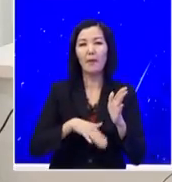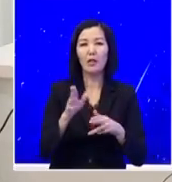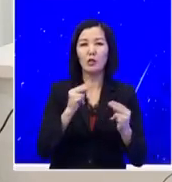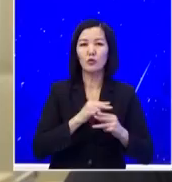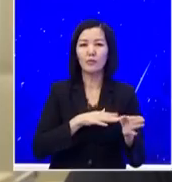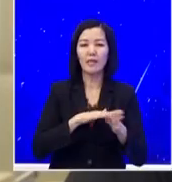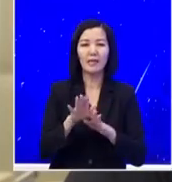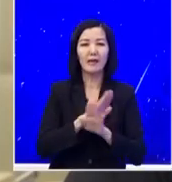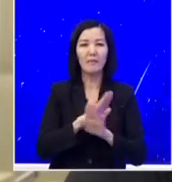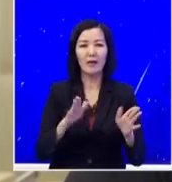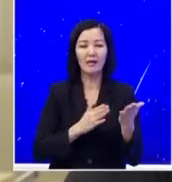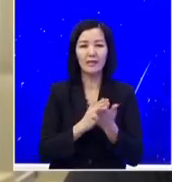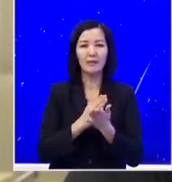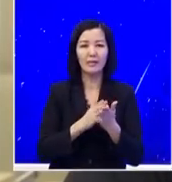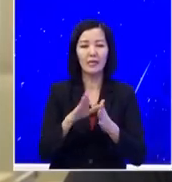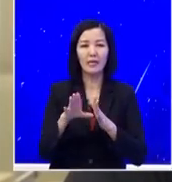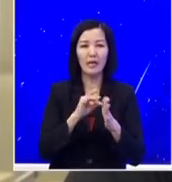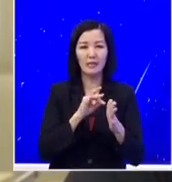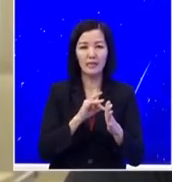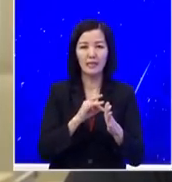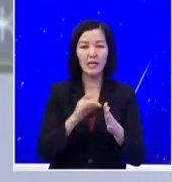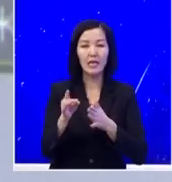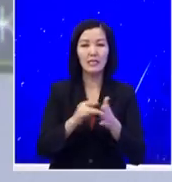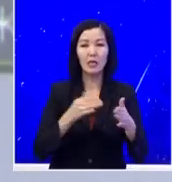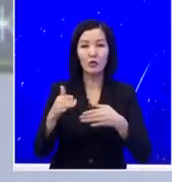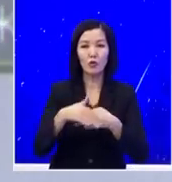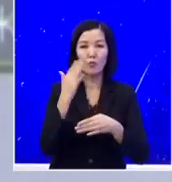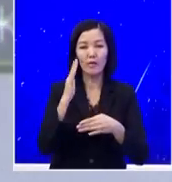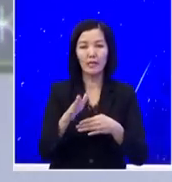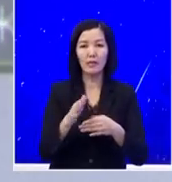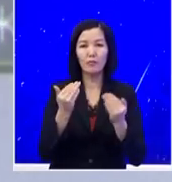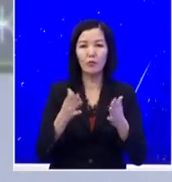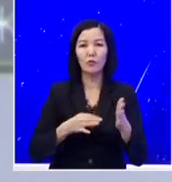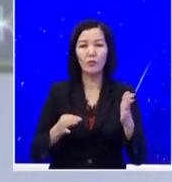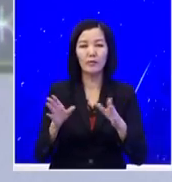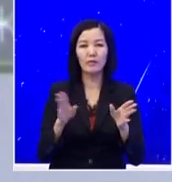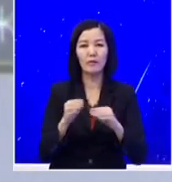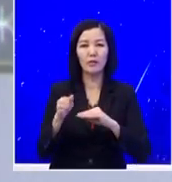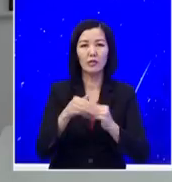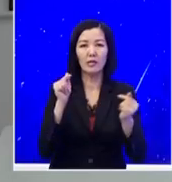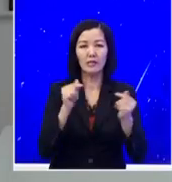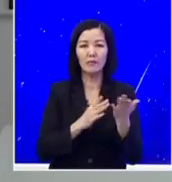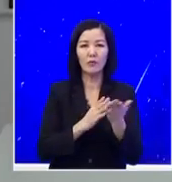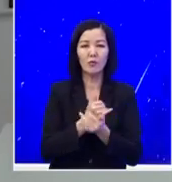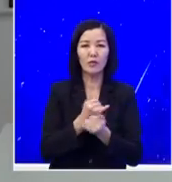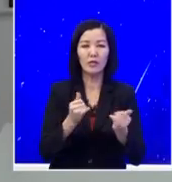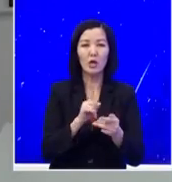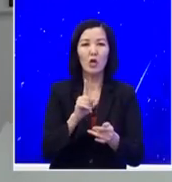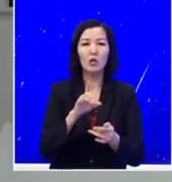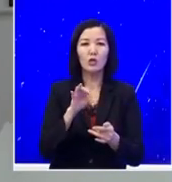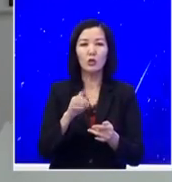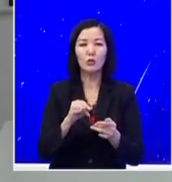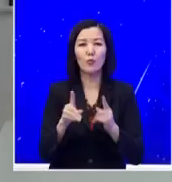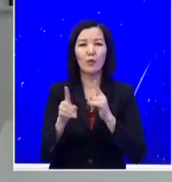жұмыс атқармаған қызметкерлер анықталса, бірден жауапқа тартылады. Бұл туралы облыстық сыбайлас жемқорлыққа қарсы қызмет өкілдері